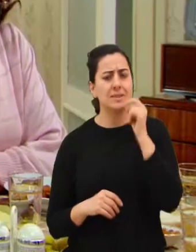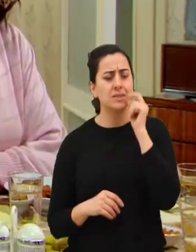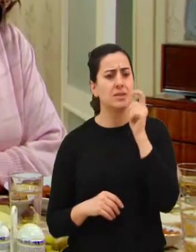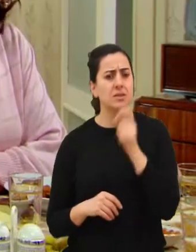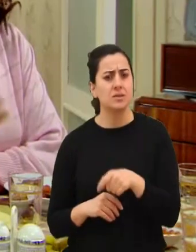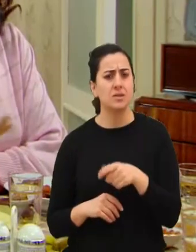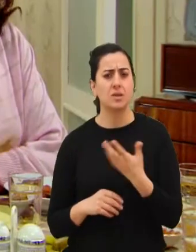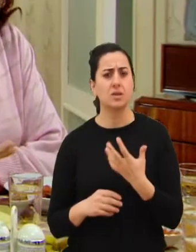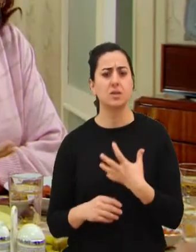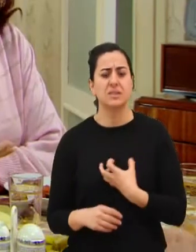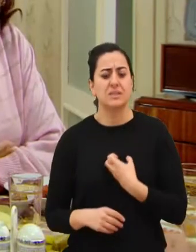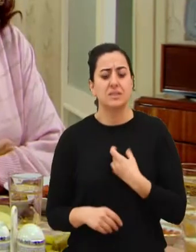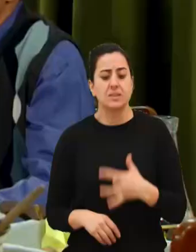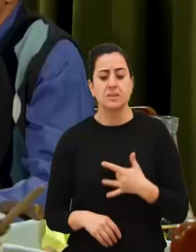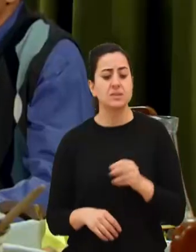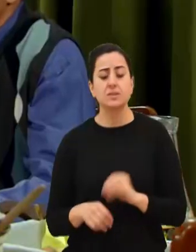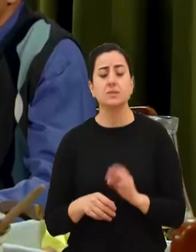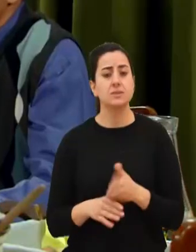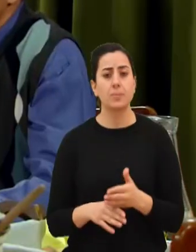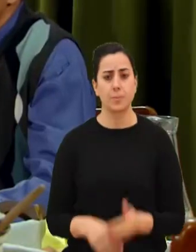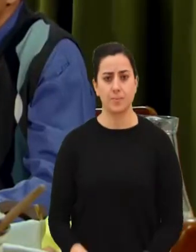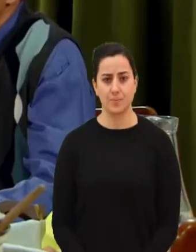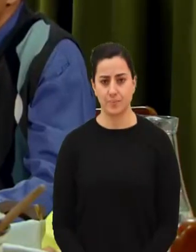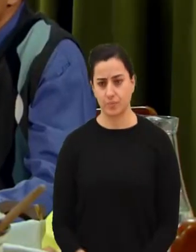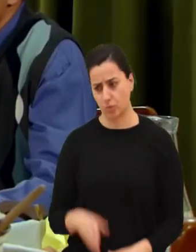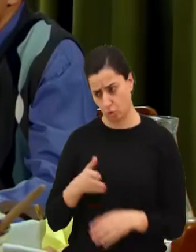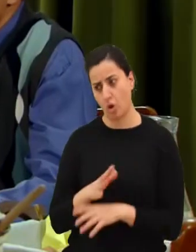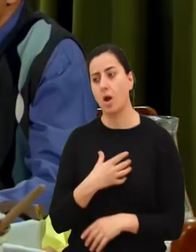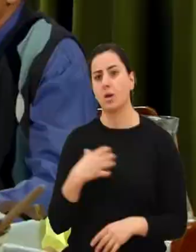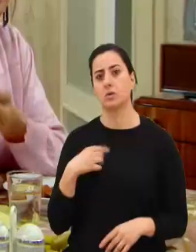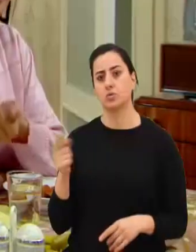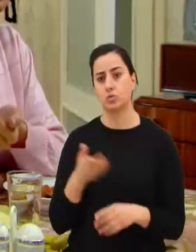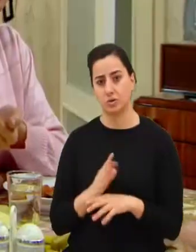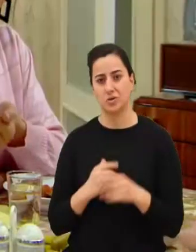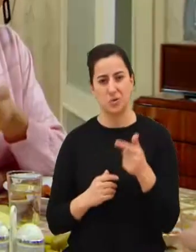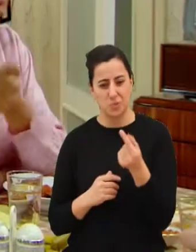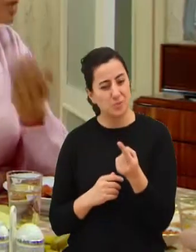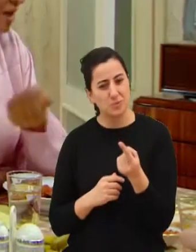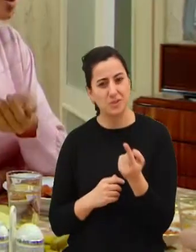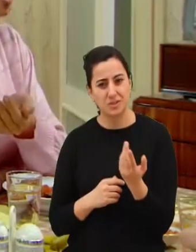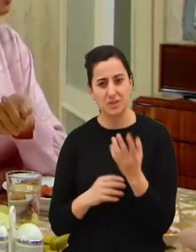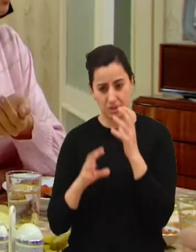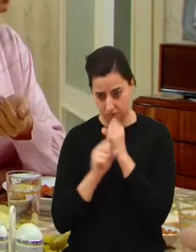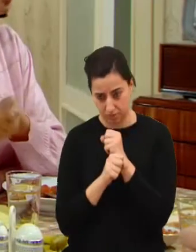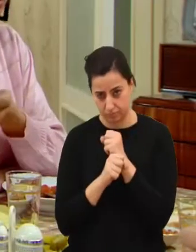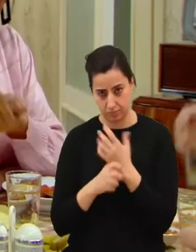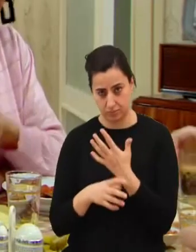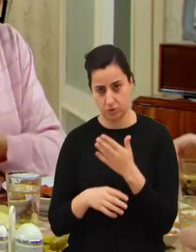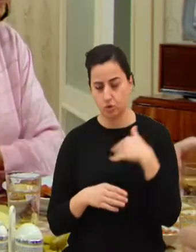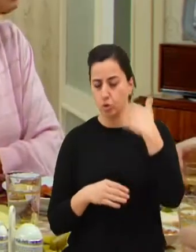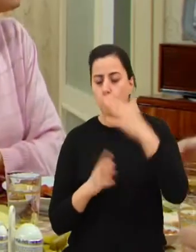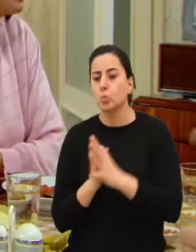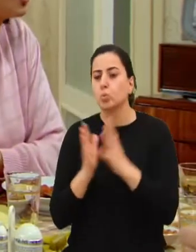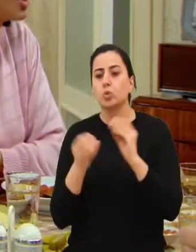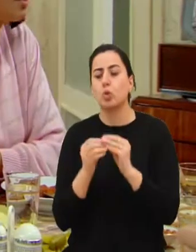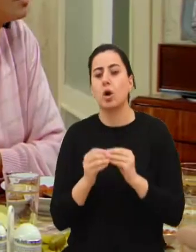insanlar kendilerini niye huzursuz etsinler çocuğum? Annem çok niye? Doğru söylüyor. Yani küçük bir mevzuyu kısaklayacak mıyım ben? Sonra ileride daha